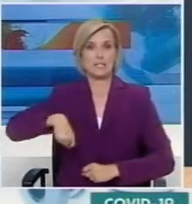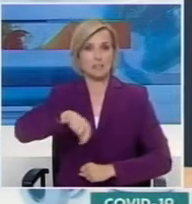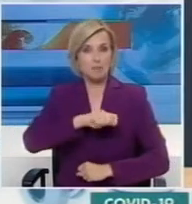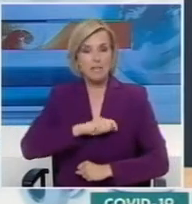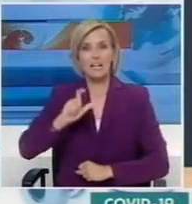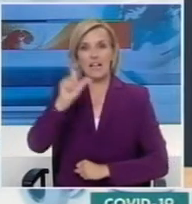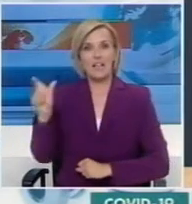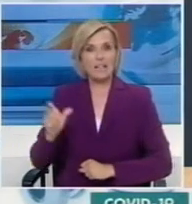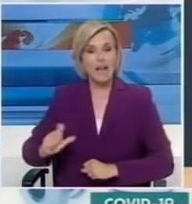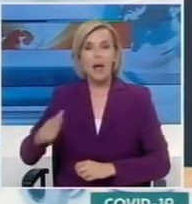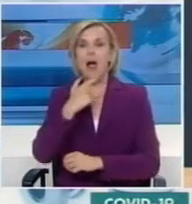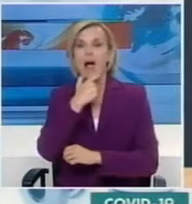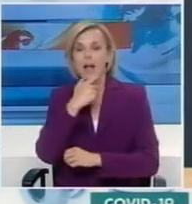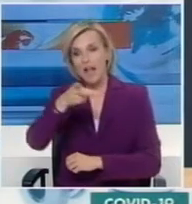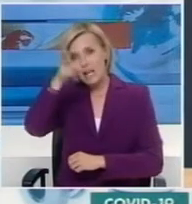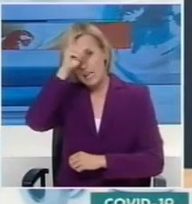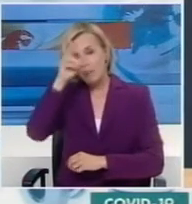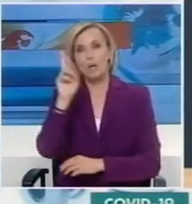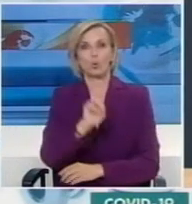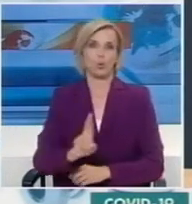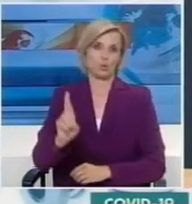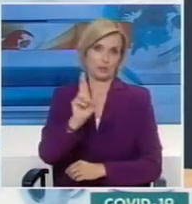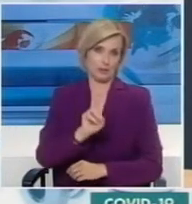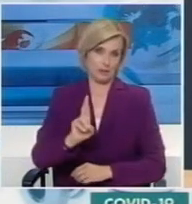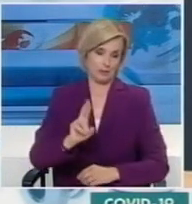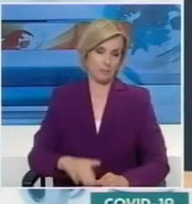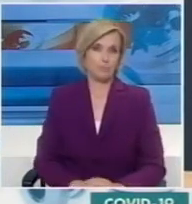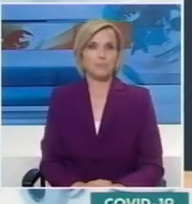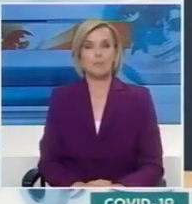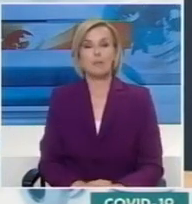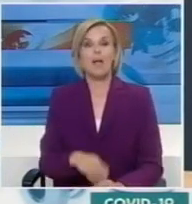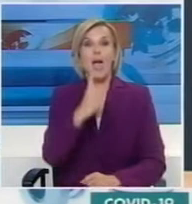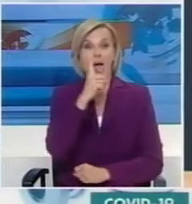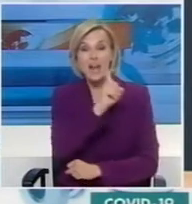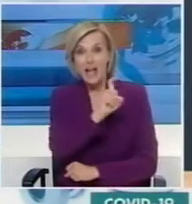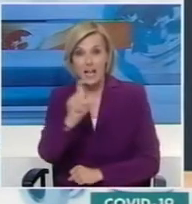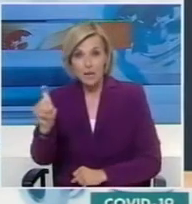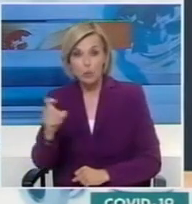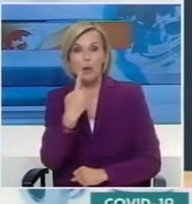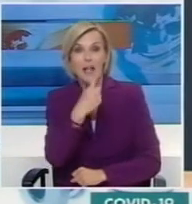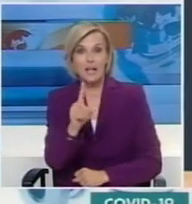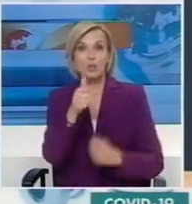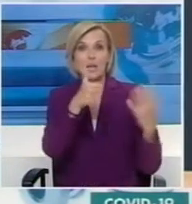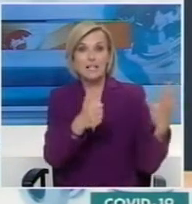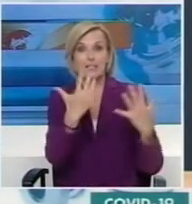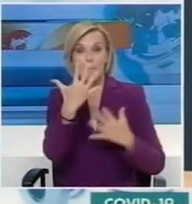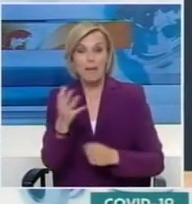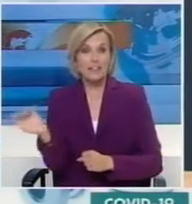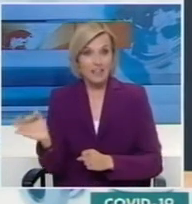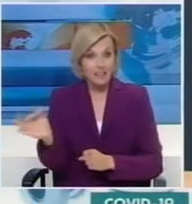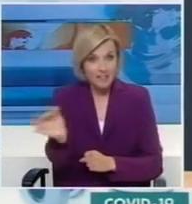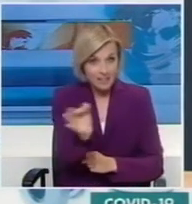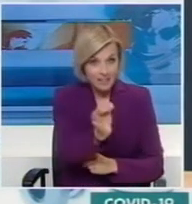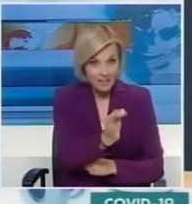η Ιταλία, το Ηνωμένο Βασίλειο, η Γερμανία και η Ρωσία. Περισσότεροι από 1.165.000 συνάνθρωποι μας που ενώ μολύνθηκαν από